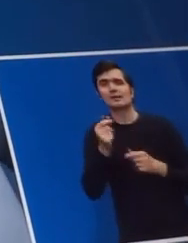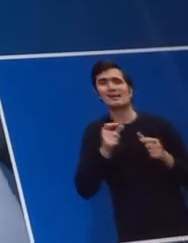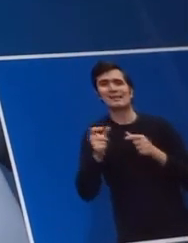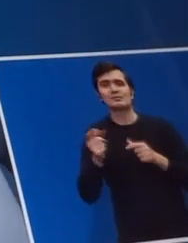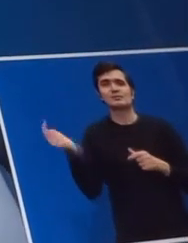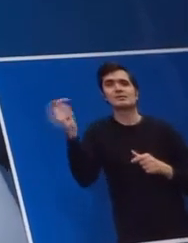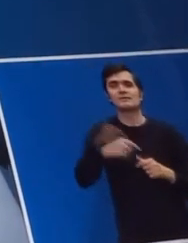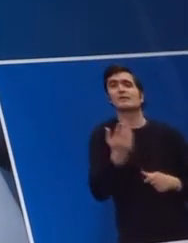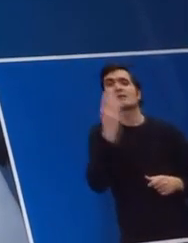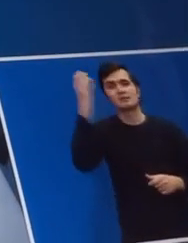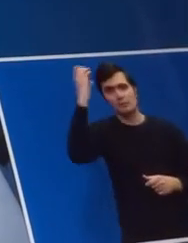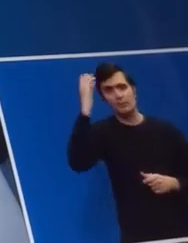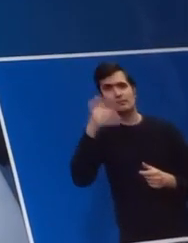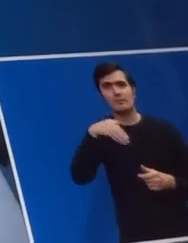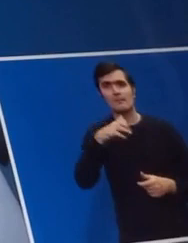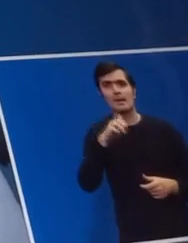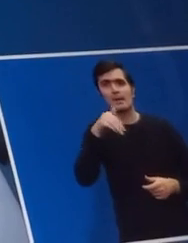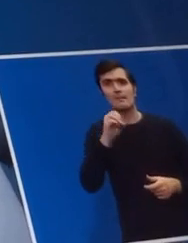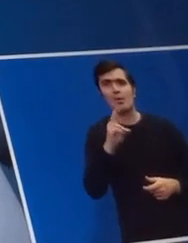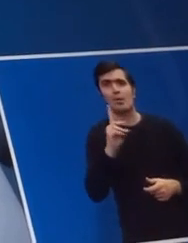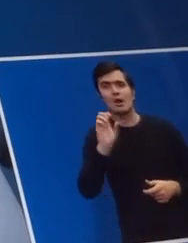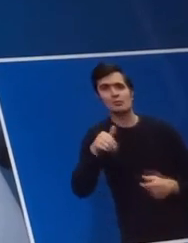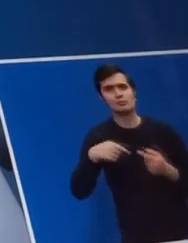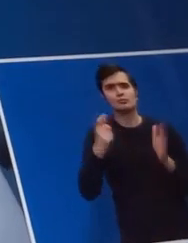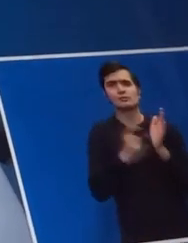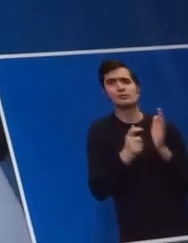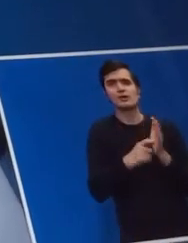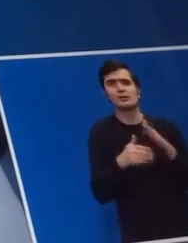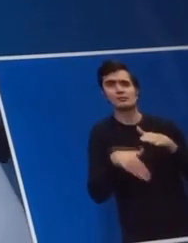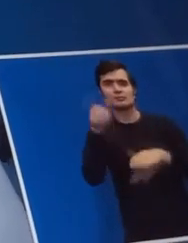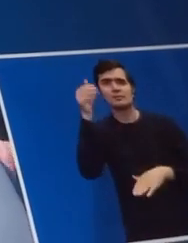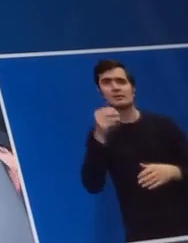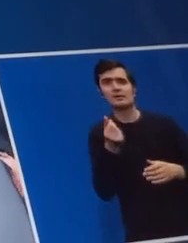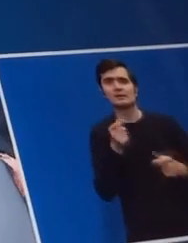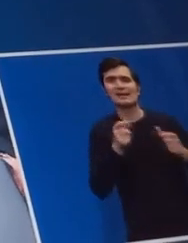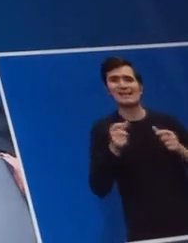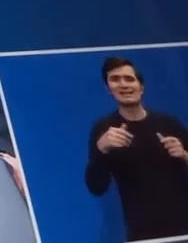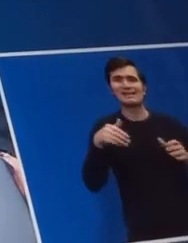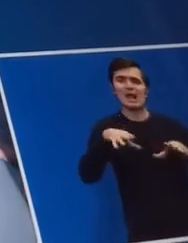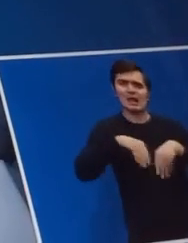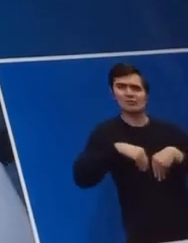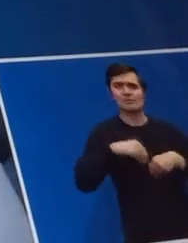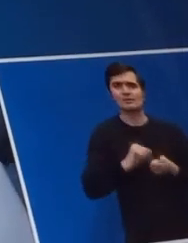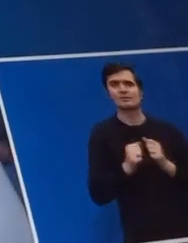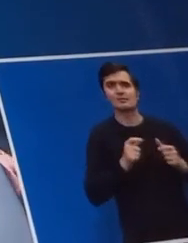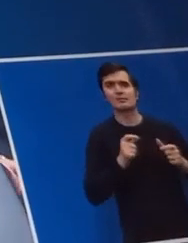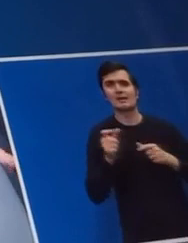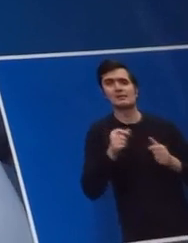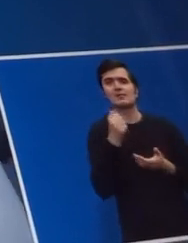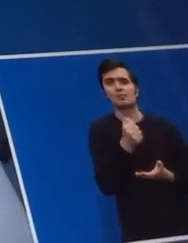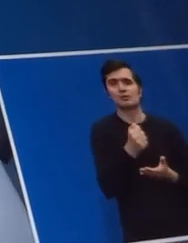vine în fața guvernului cu un memorandum și solicită o suplimentare de credite de angajament sau credite bugetare. În contextul